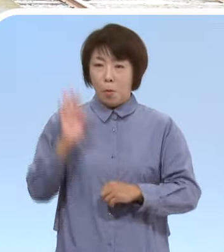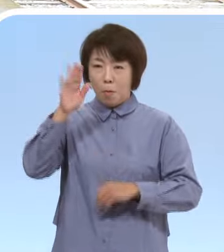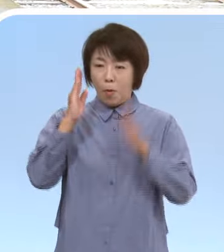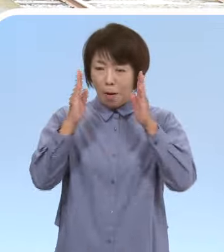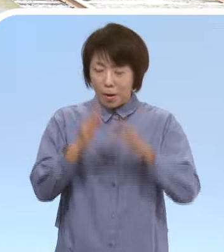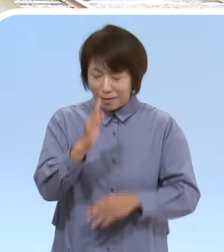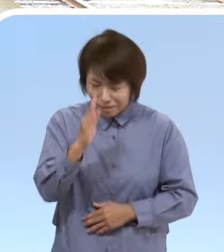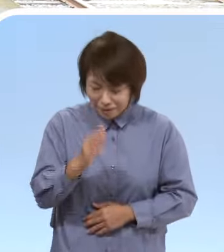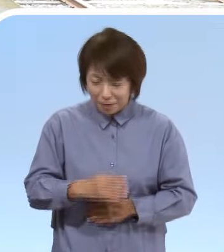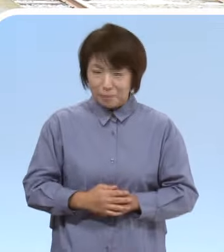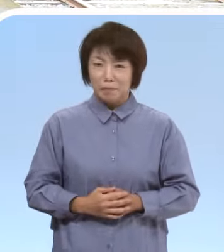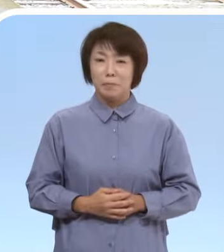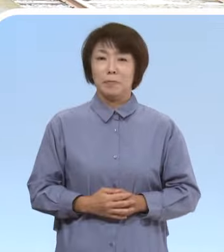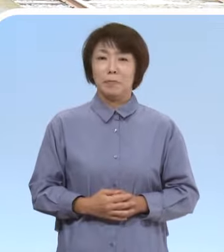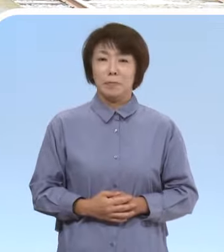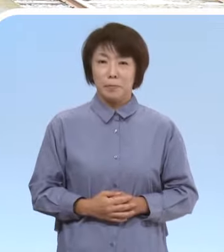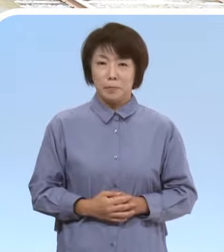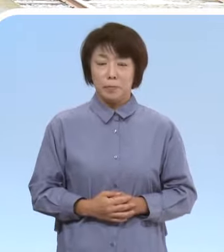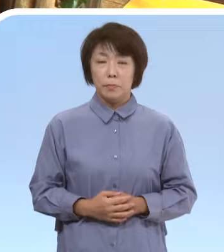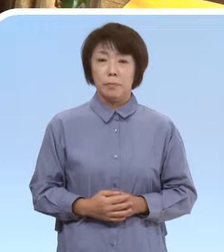ってください。 ありがとうございます。